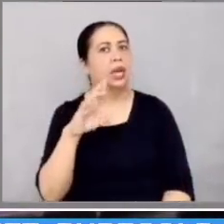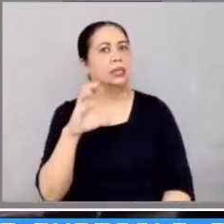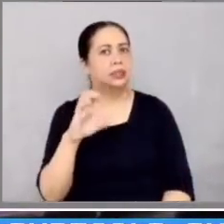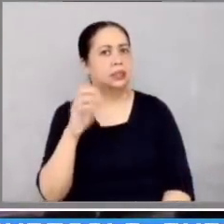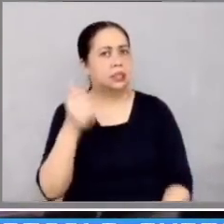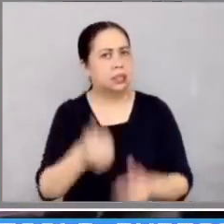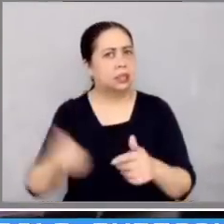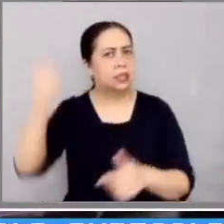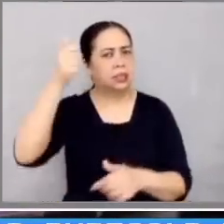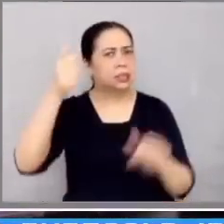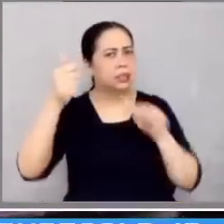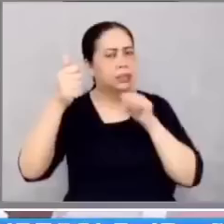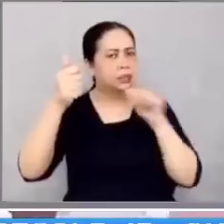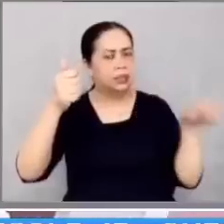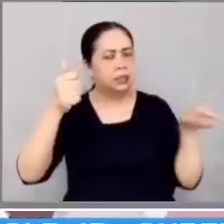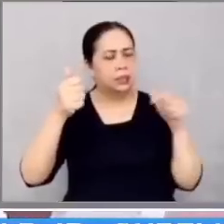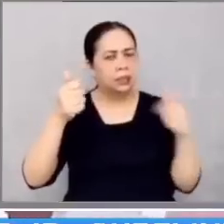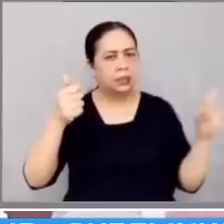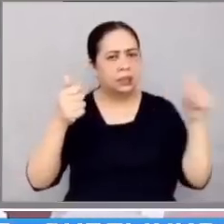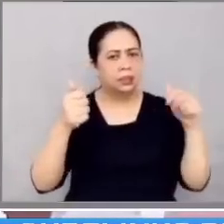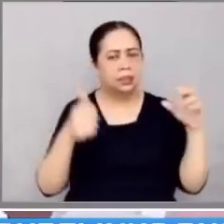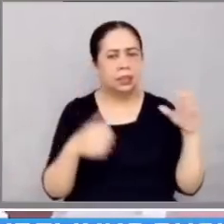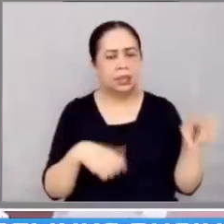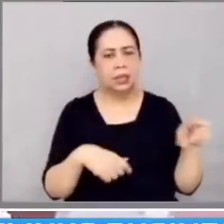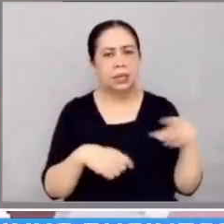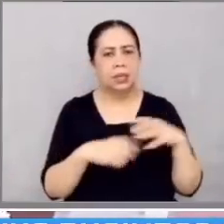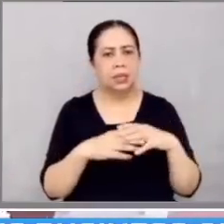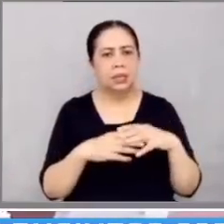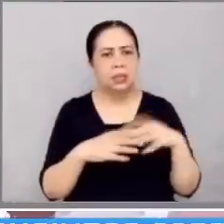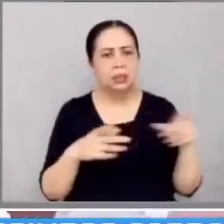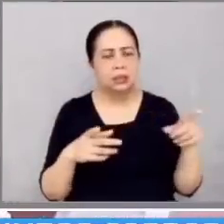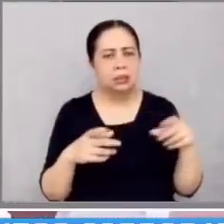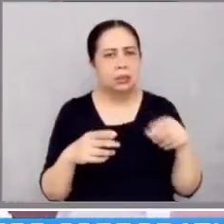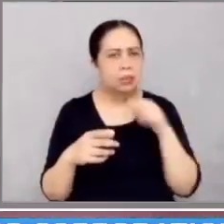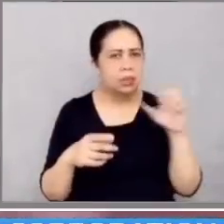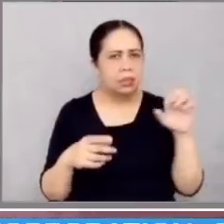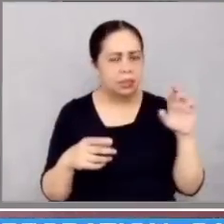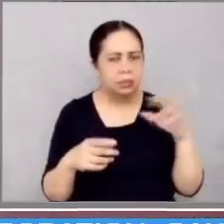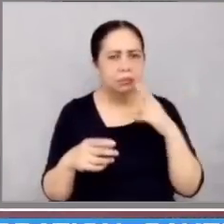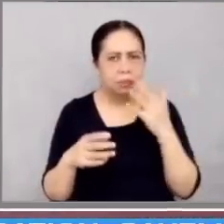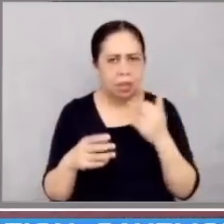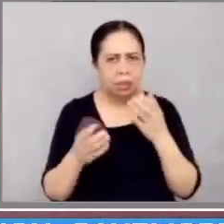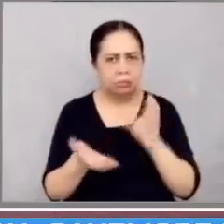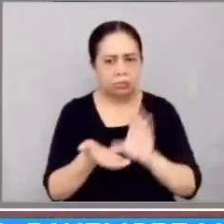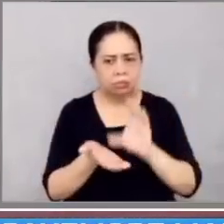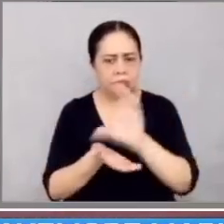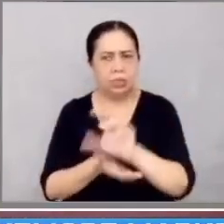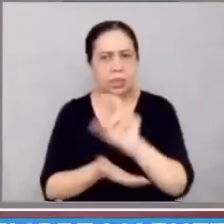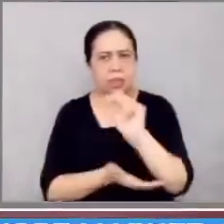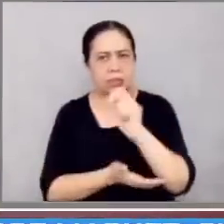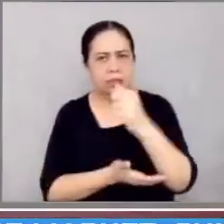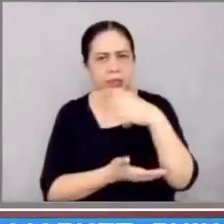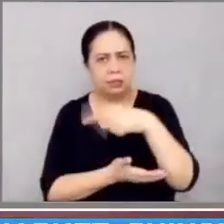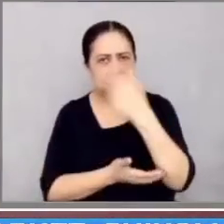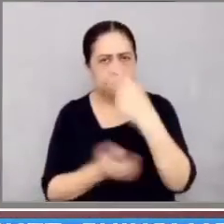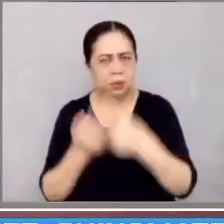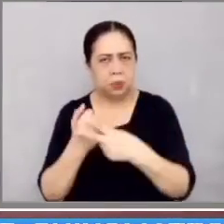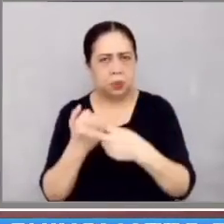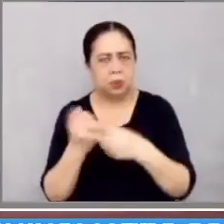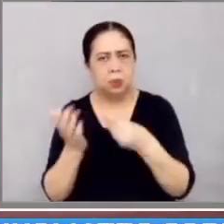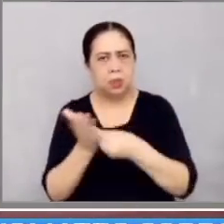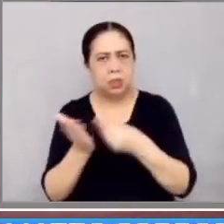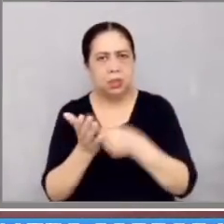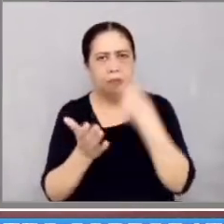kanila. Kinwestiyon din ni Tulfo kung bakit mas malaki pa umano ang inilalaan ng NGCP sa dibidendo ng mga